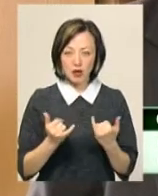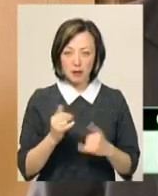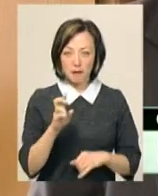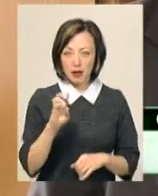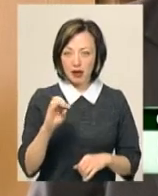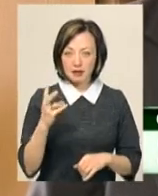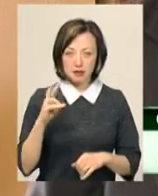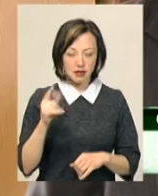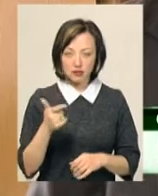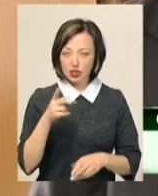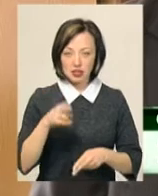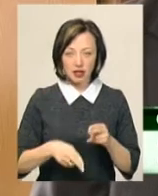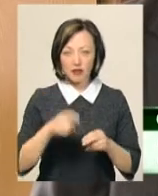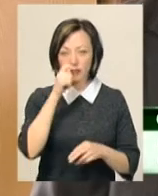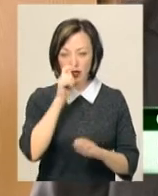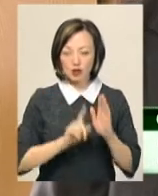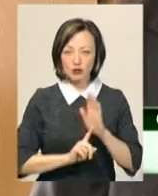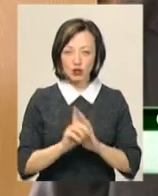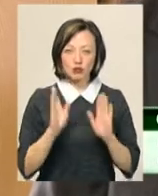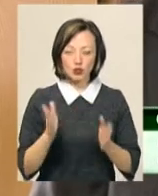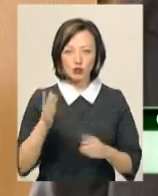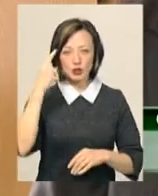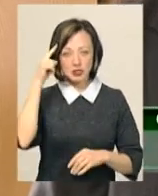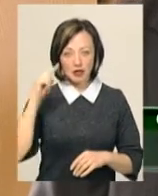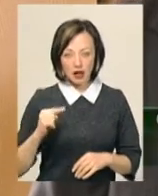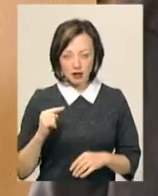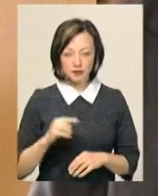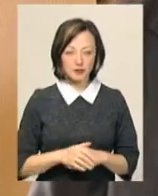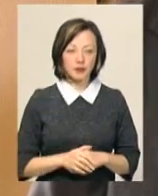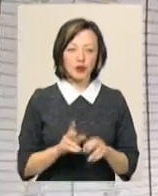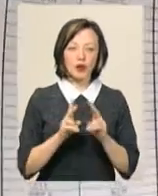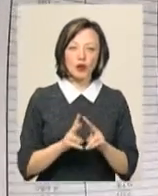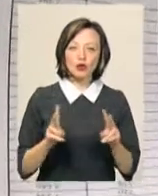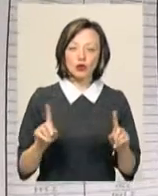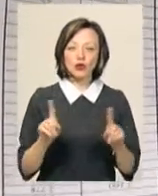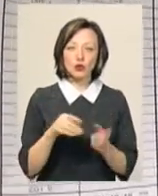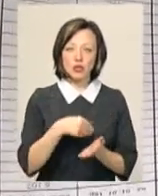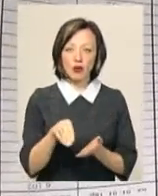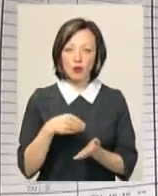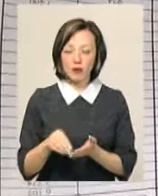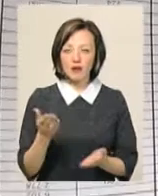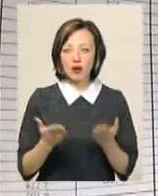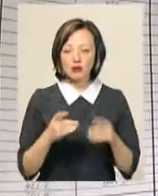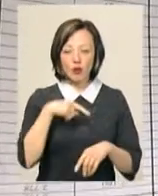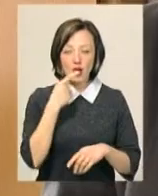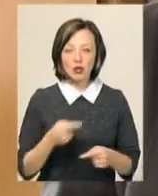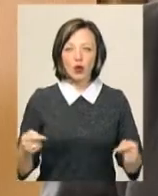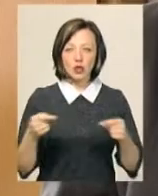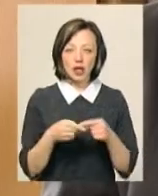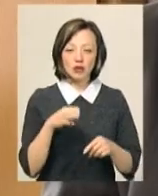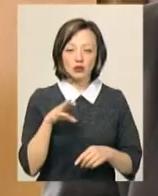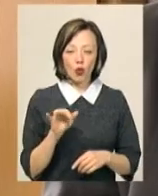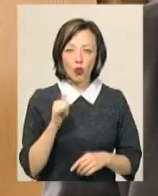квартал не закінчився, в квітні на початку ми будемо знати, хто що закупив. Якщо говорити конкретно, то у нас